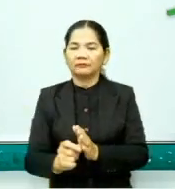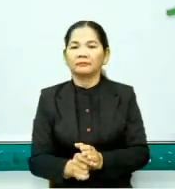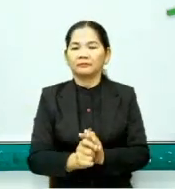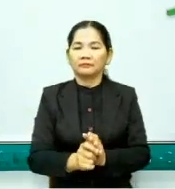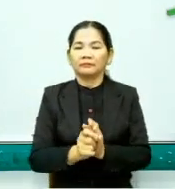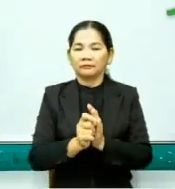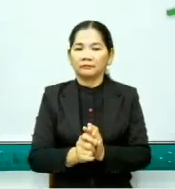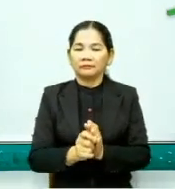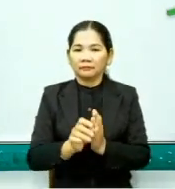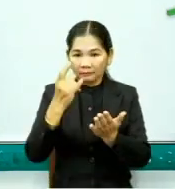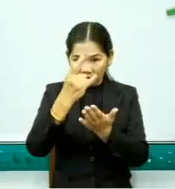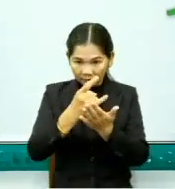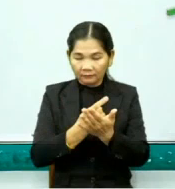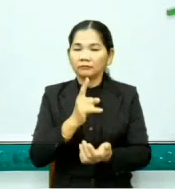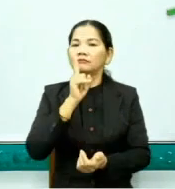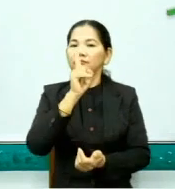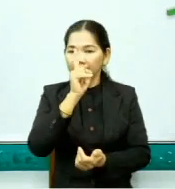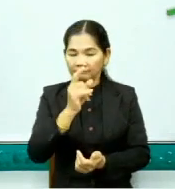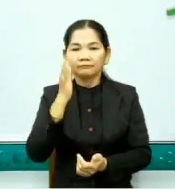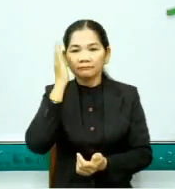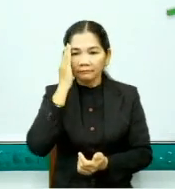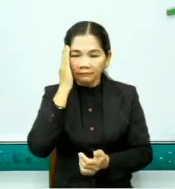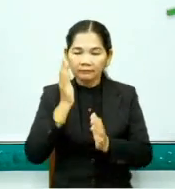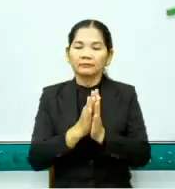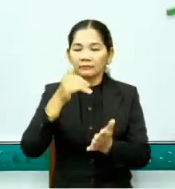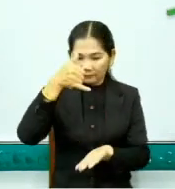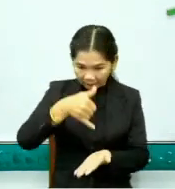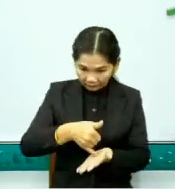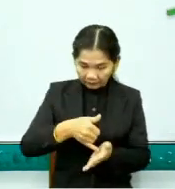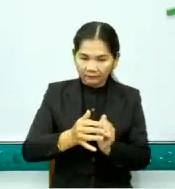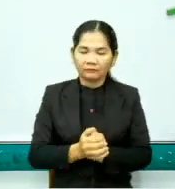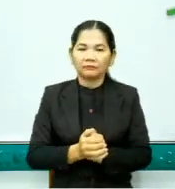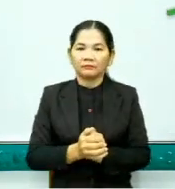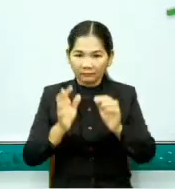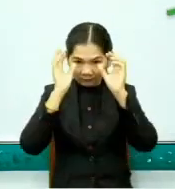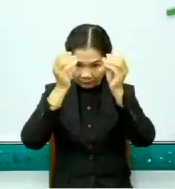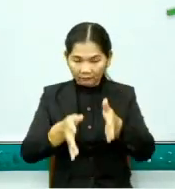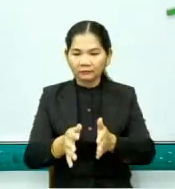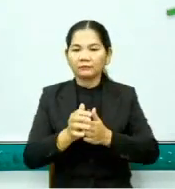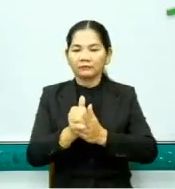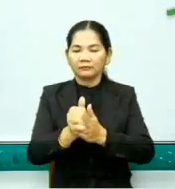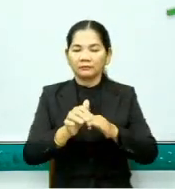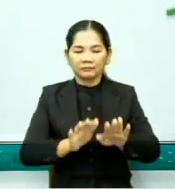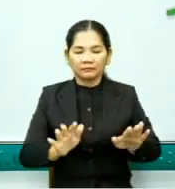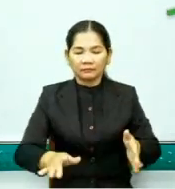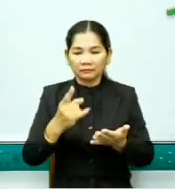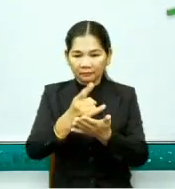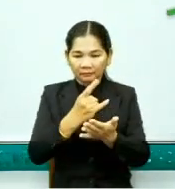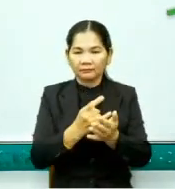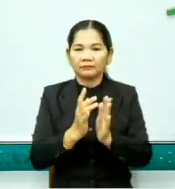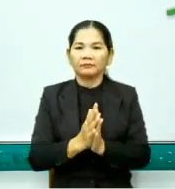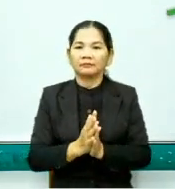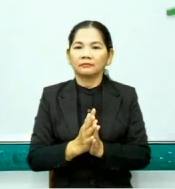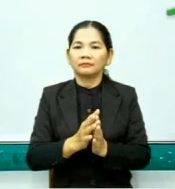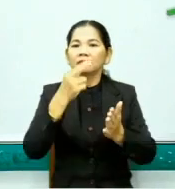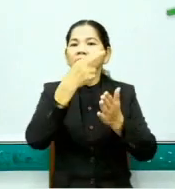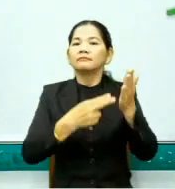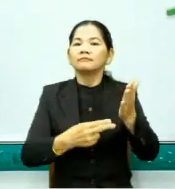bọt mùi chà dâng ta con đăng tế thằng ngày ní chà nè cứu nâng nôn con tư riêng mê riêng ẩm bí ở